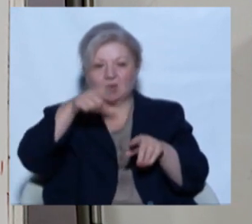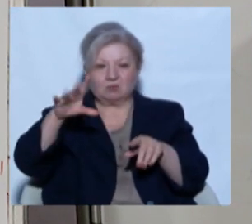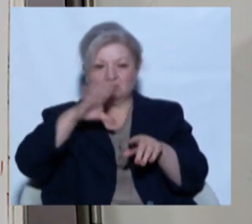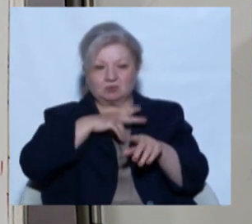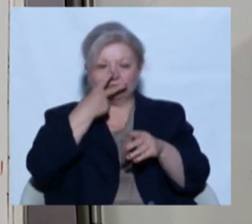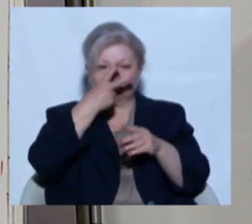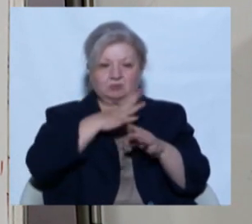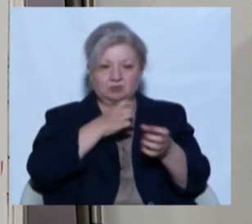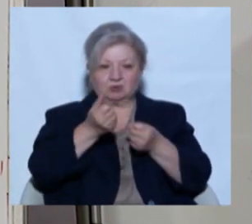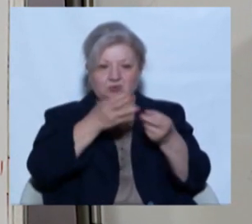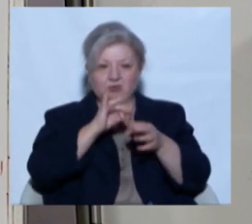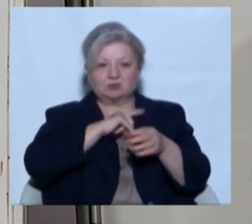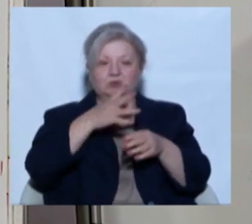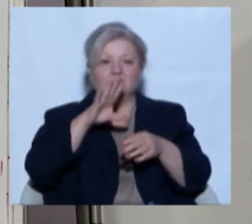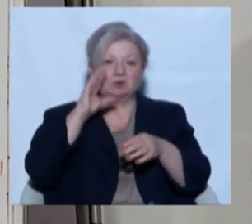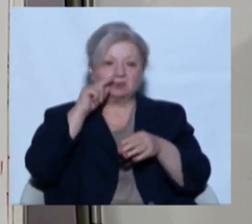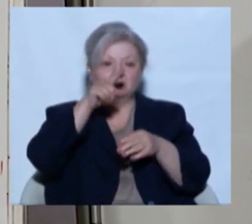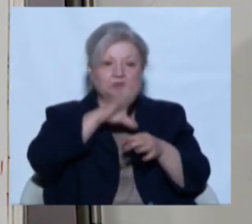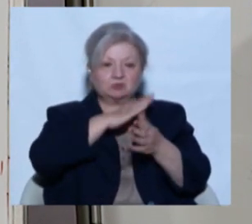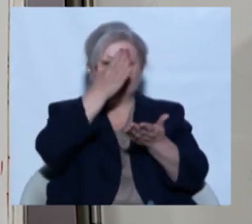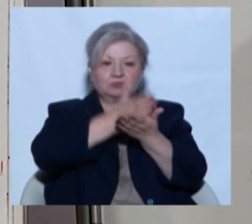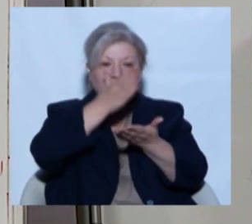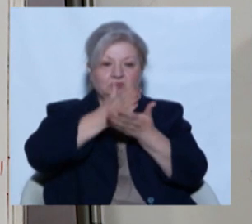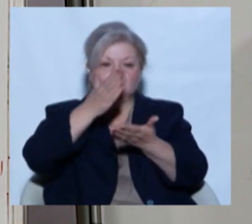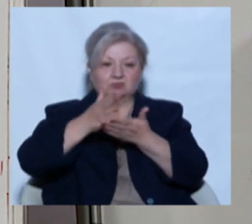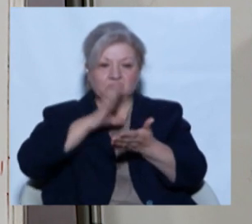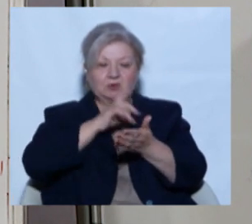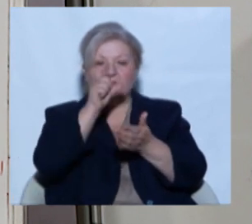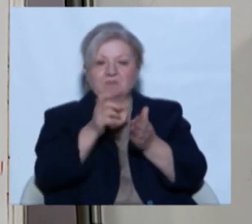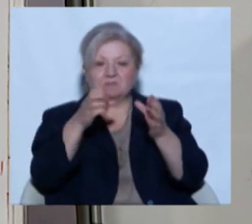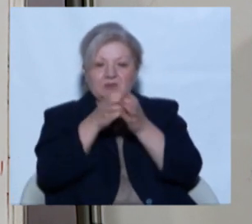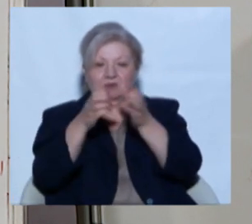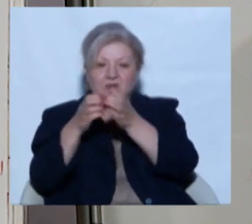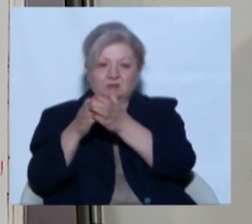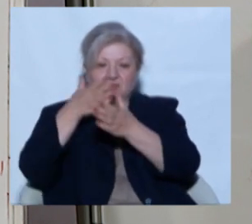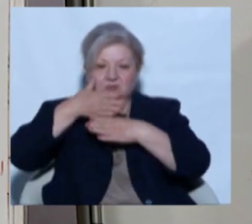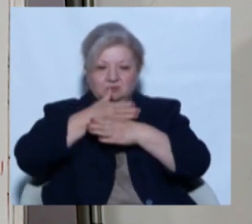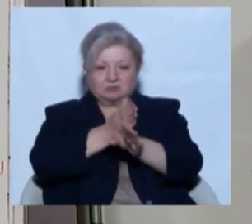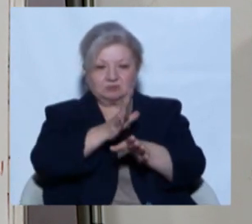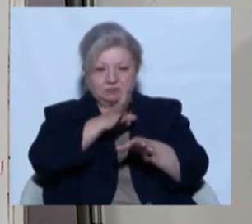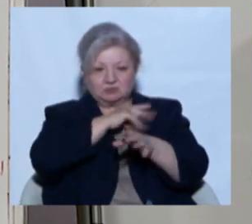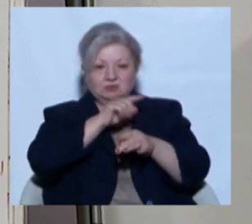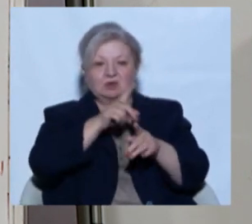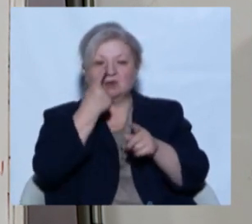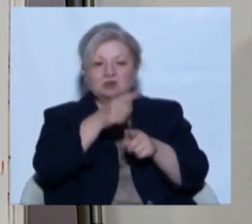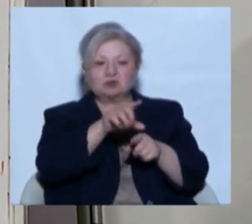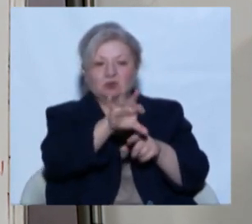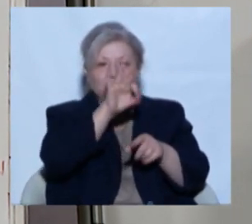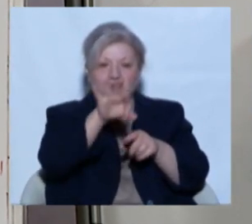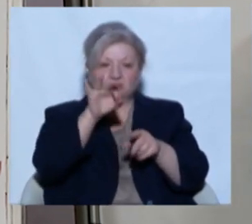საზღვრავდით, იქ მაშინ ჩვენ ის დავყავით გარკვეულ მართკუთხედებად, პატარა უბნება და თითოეულ უბანზე